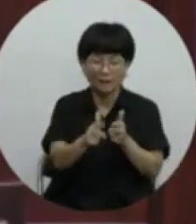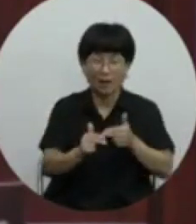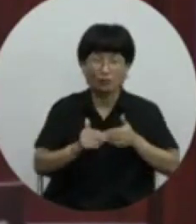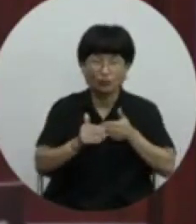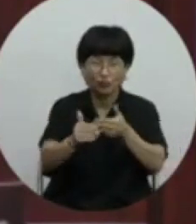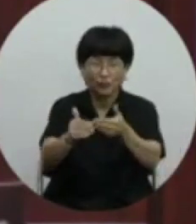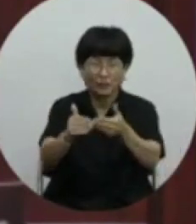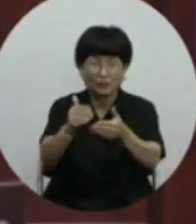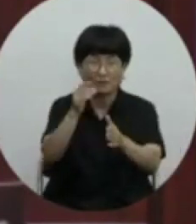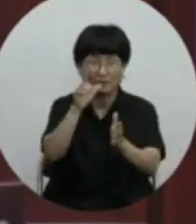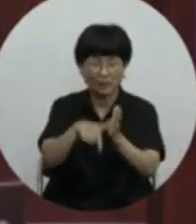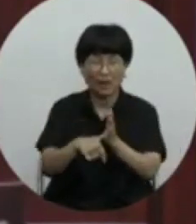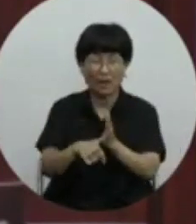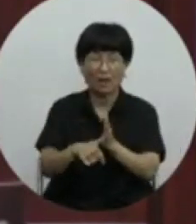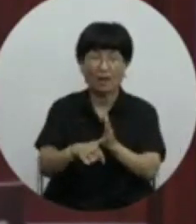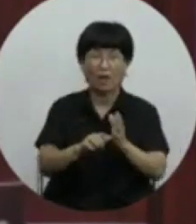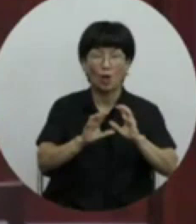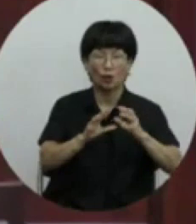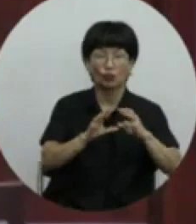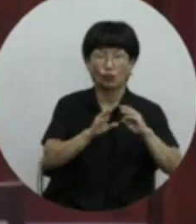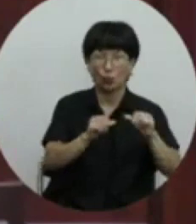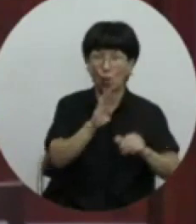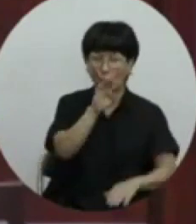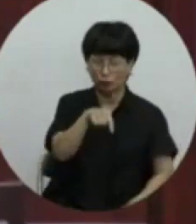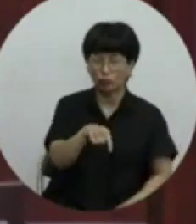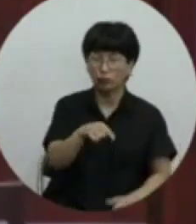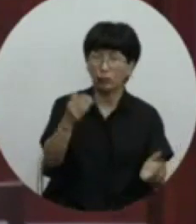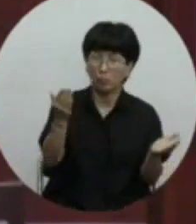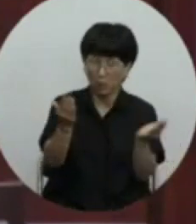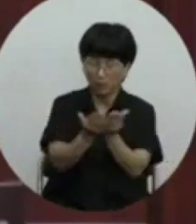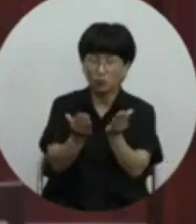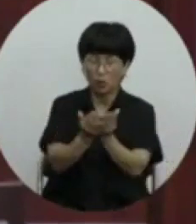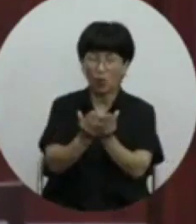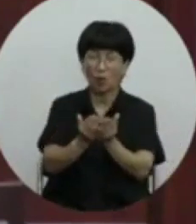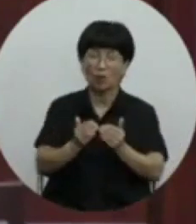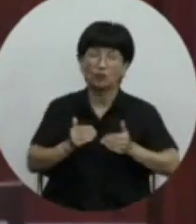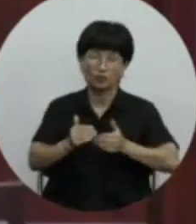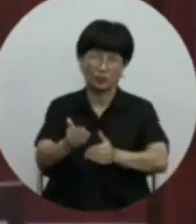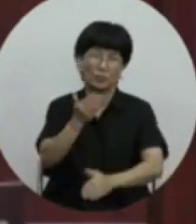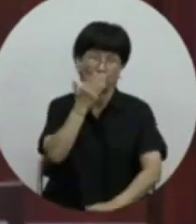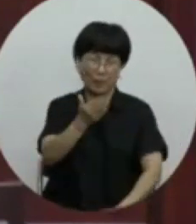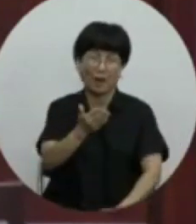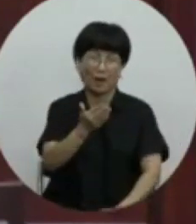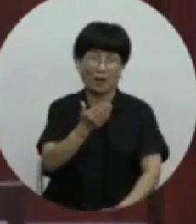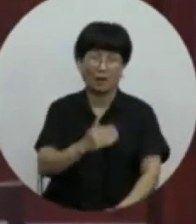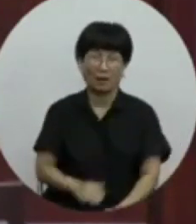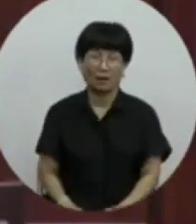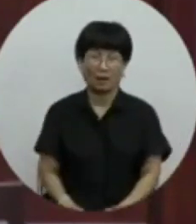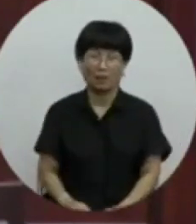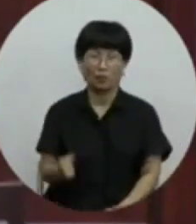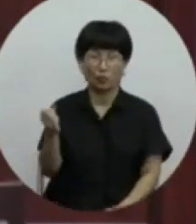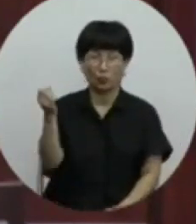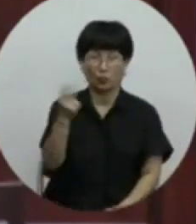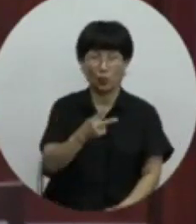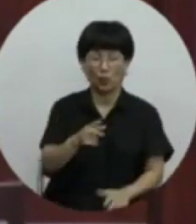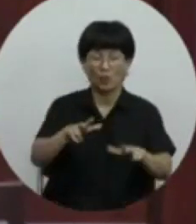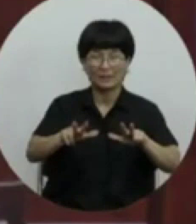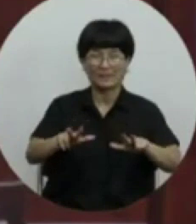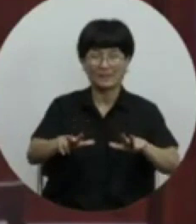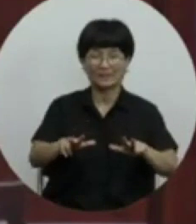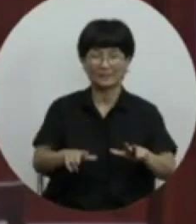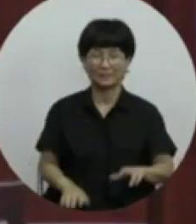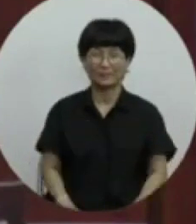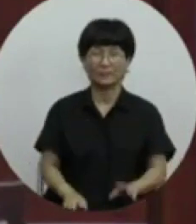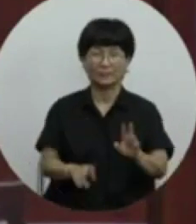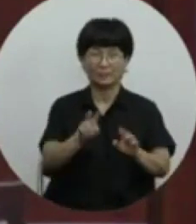추진해야 국토부에서 요구하는 조건에 맞춰서 일을 할 수 있다, 이런 말씀을 드립니다. 또한 지금 민선